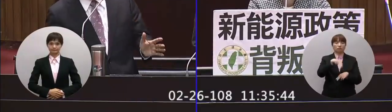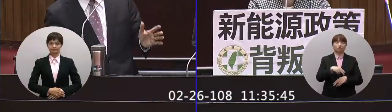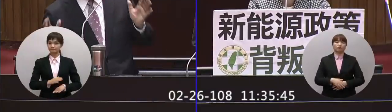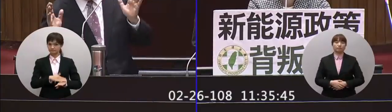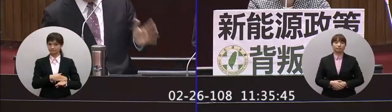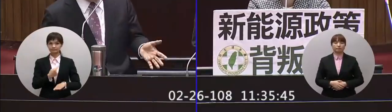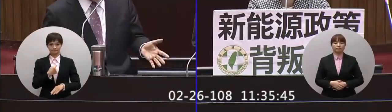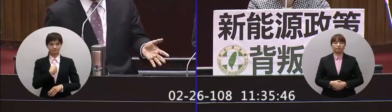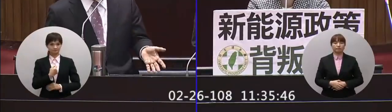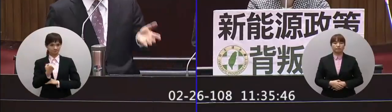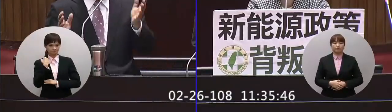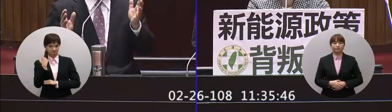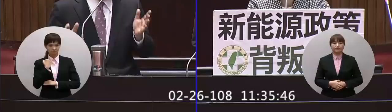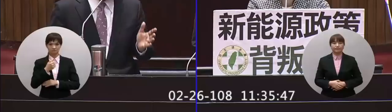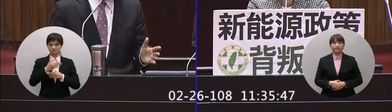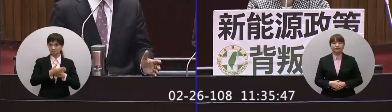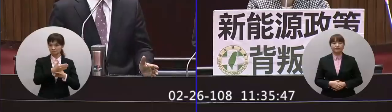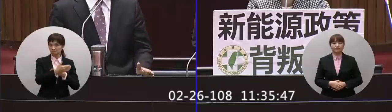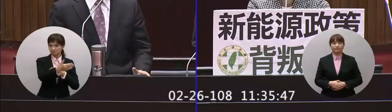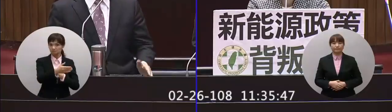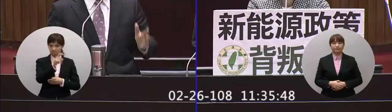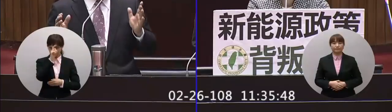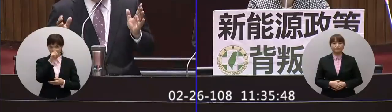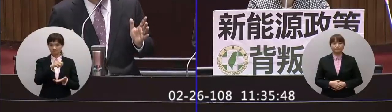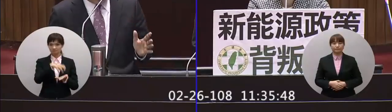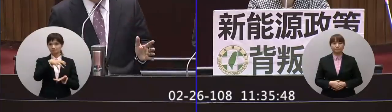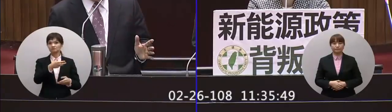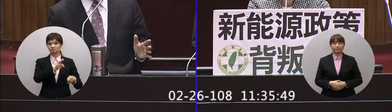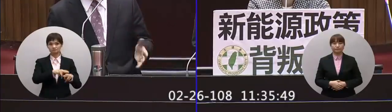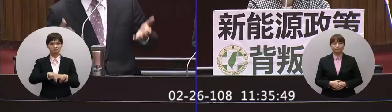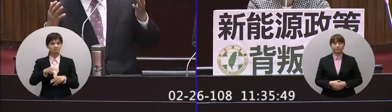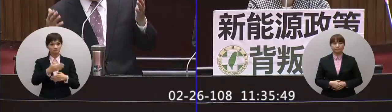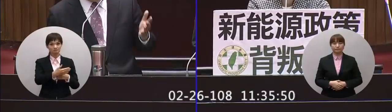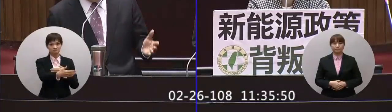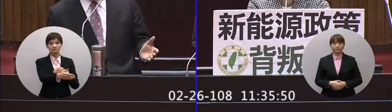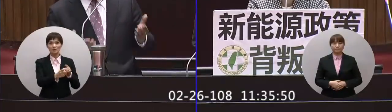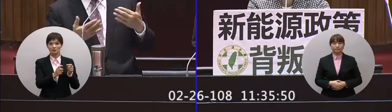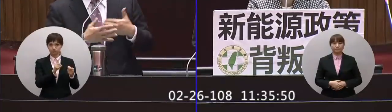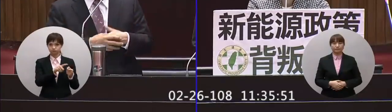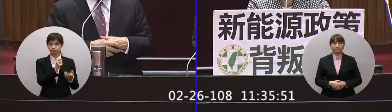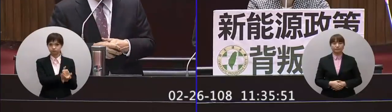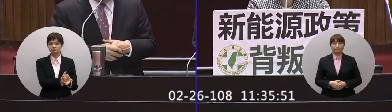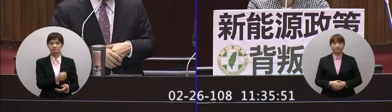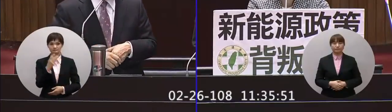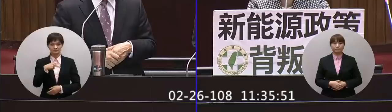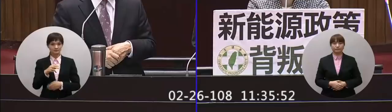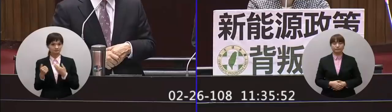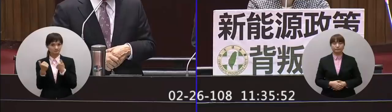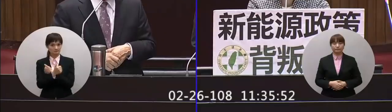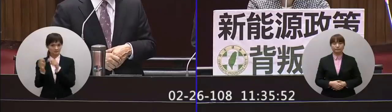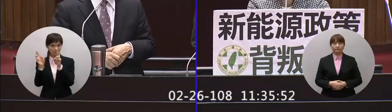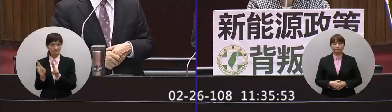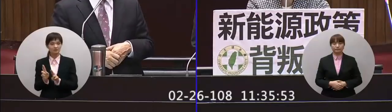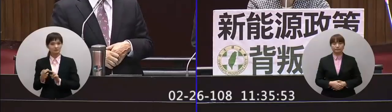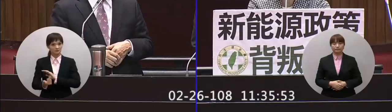一步一步努力建立飞核家园，当然也会一步一步让替代能源能够早日上